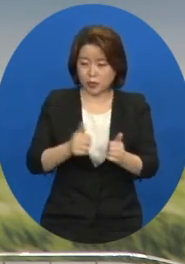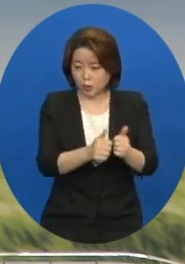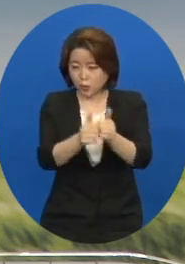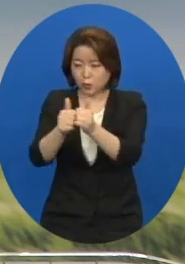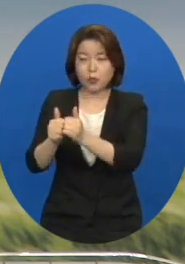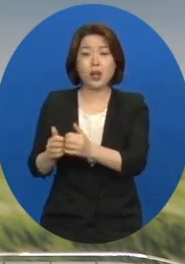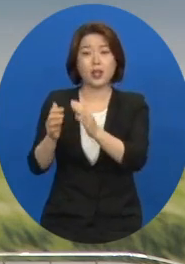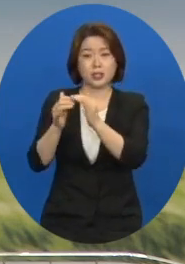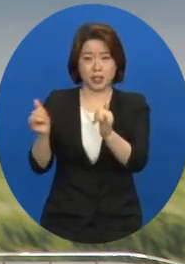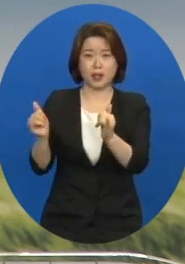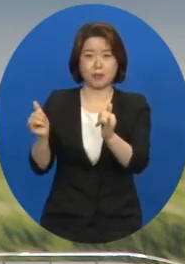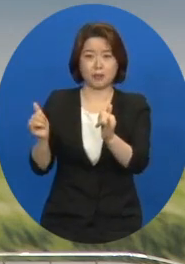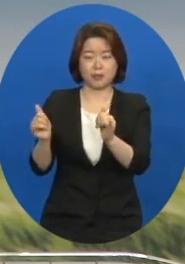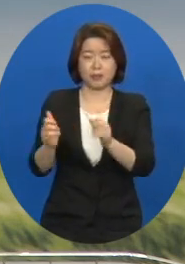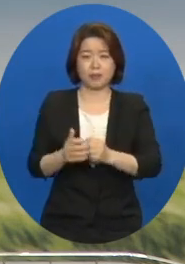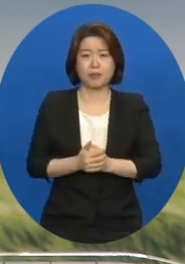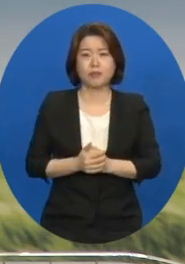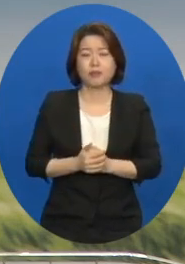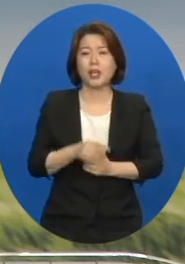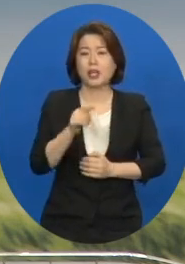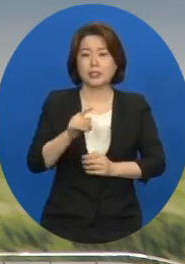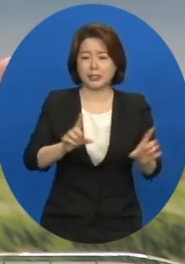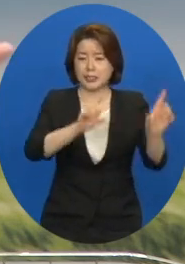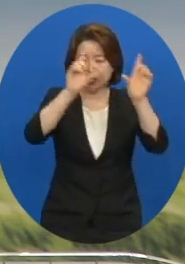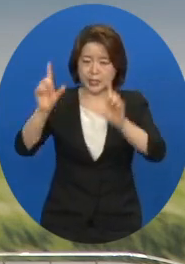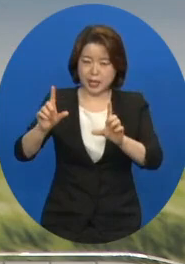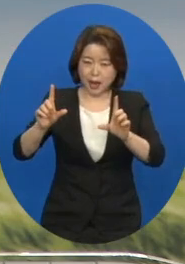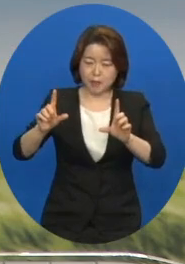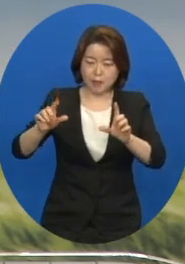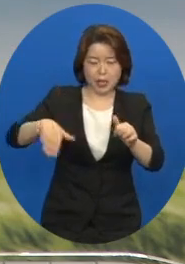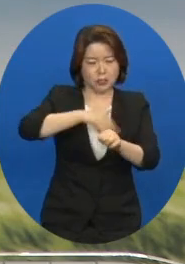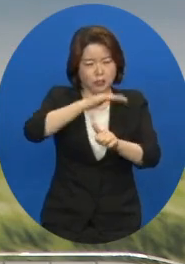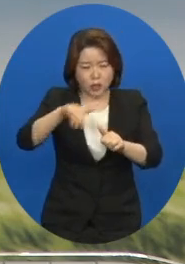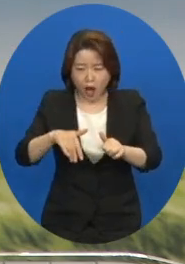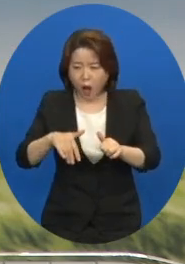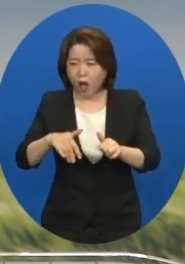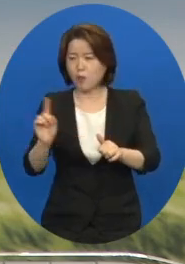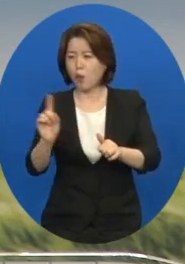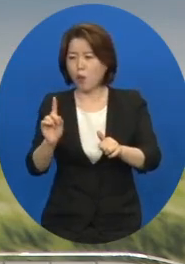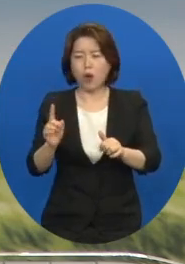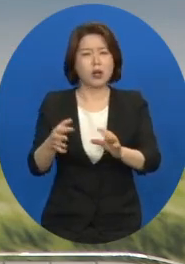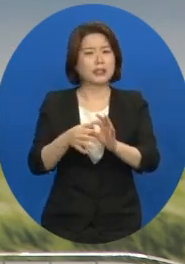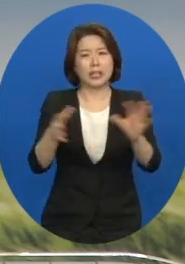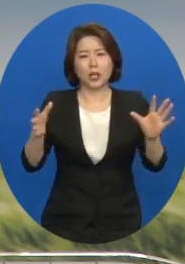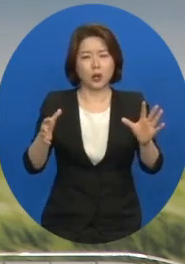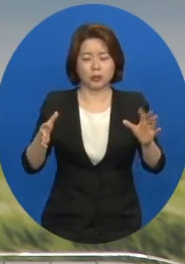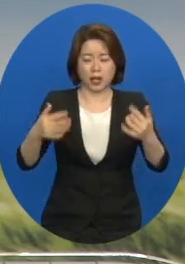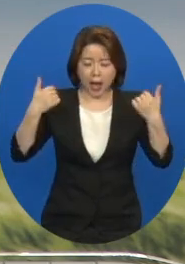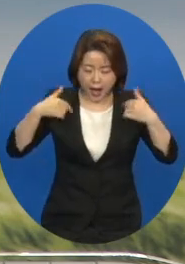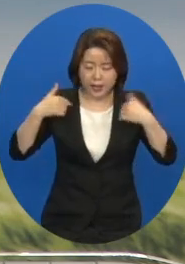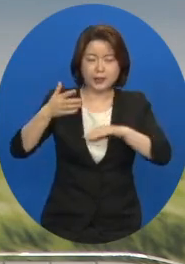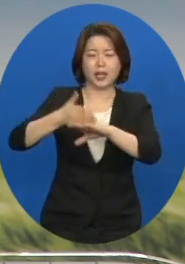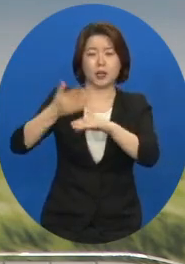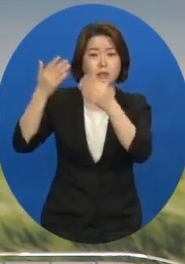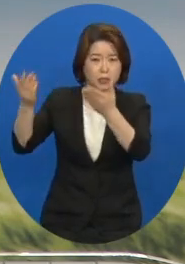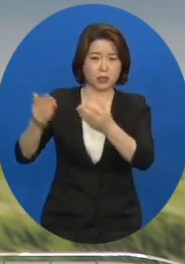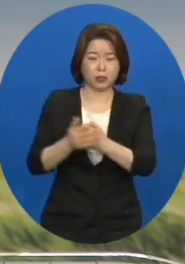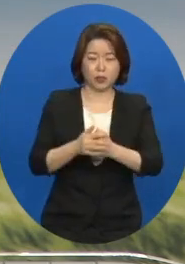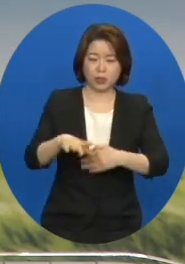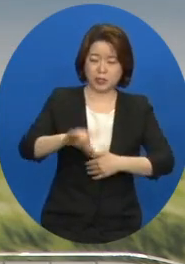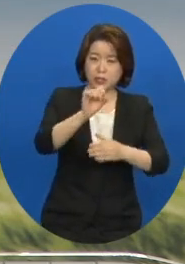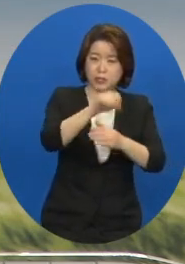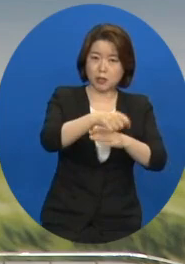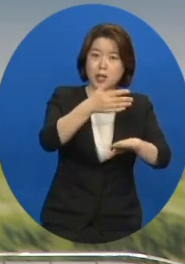동행하는 사람은 그 삶의 형편과 처지가 어떠하든지 감사하고 첫 열매 감사에